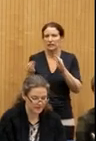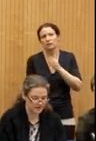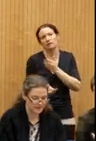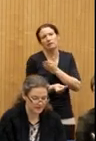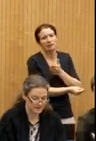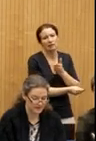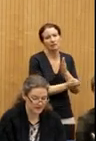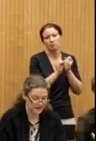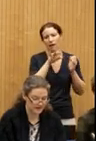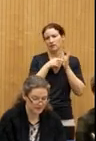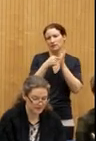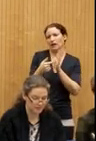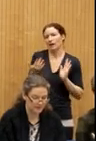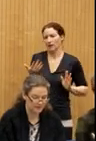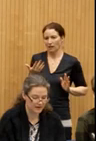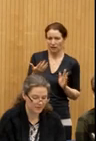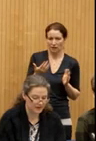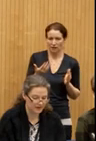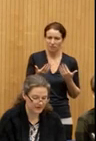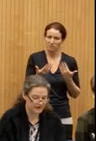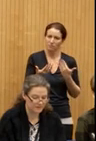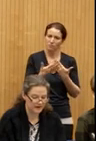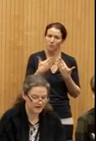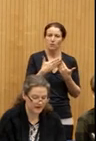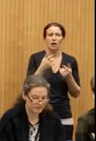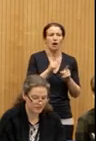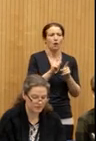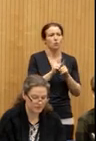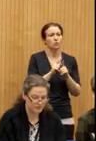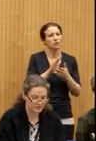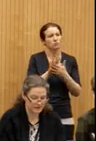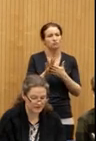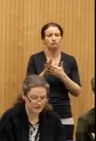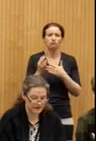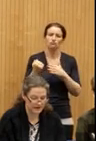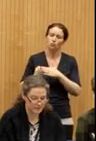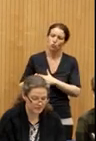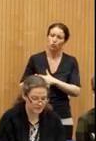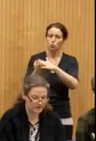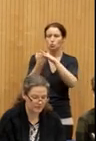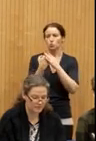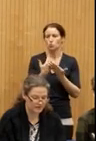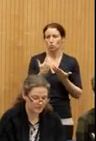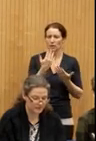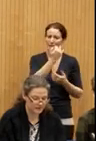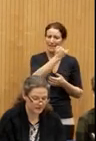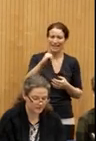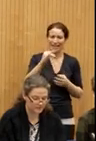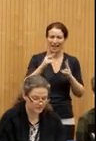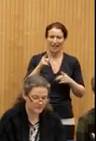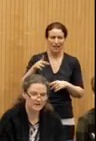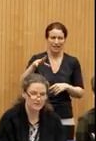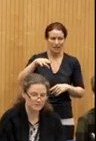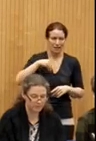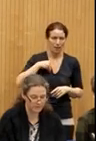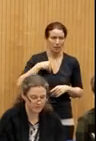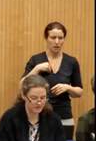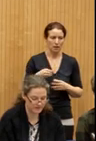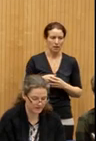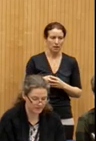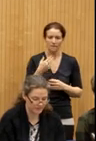anzubieten, die keine Behinderungen haben, also einfach eine Art Unterstützung, die alle Menschen in Anspruch nehmen dürfen, die